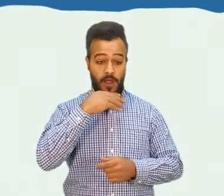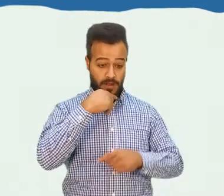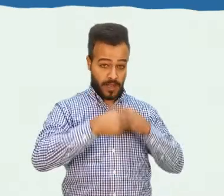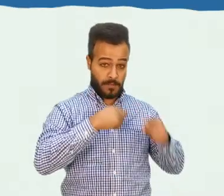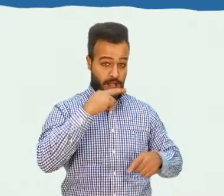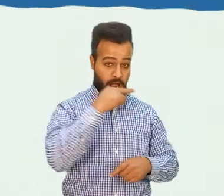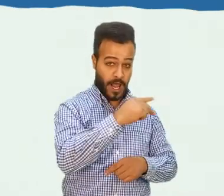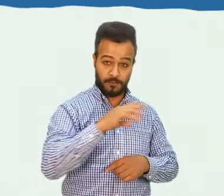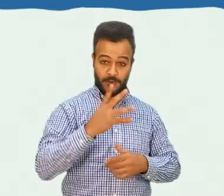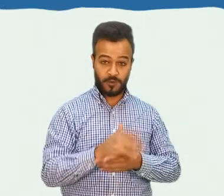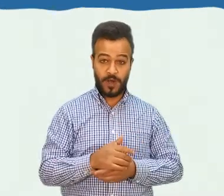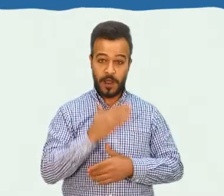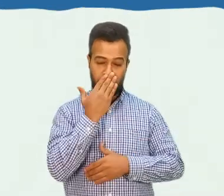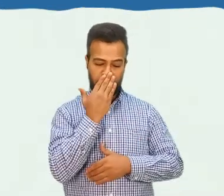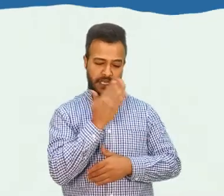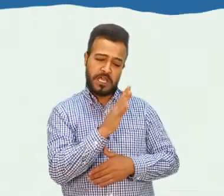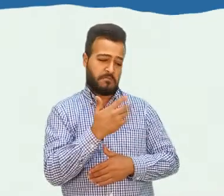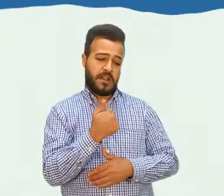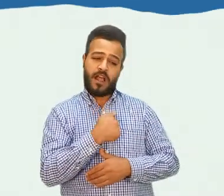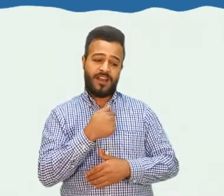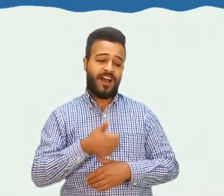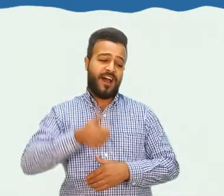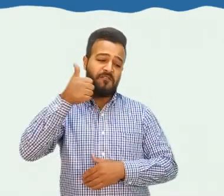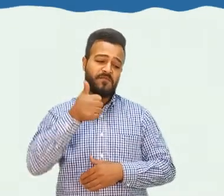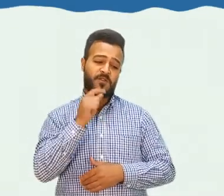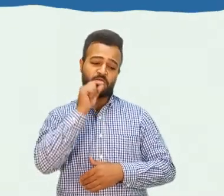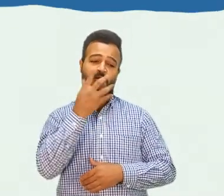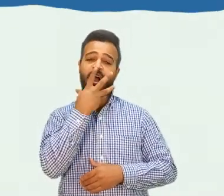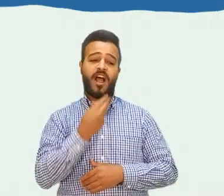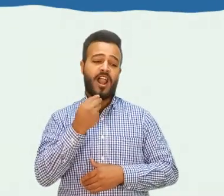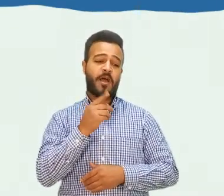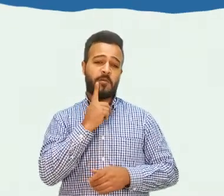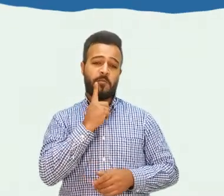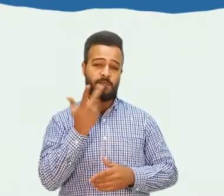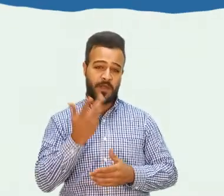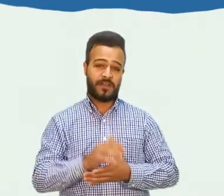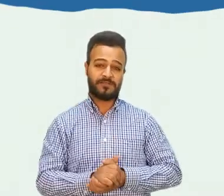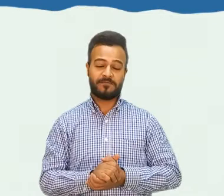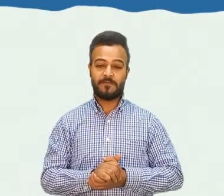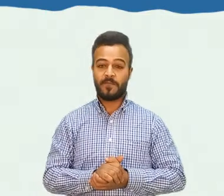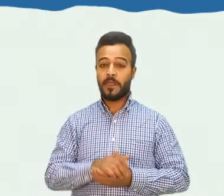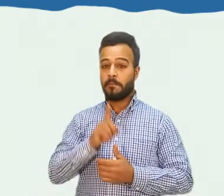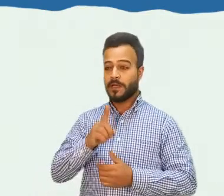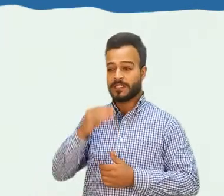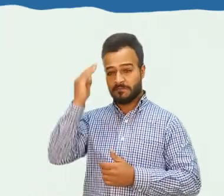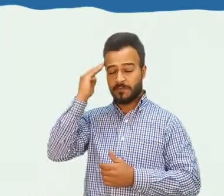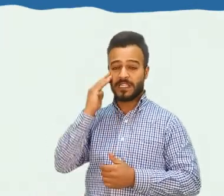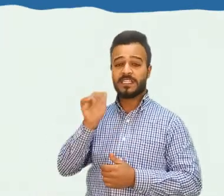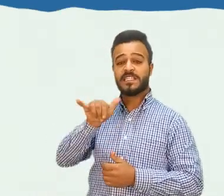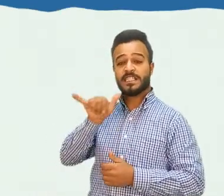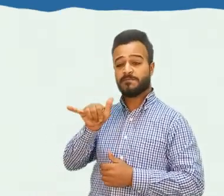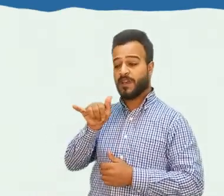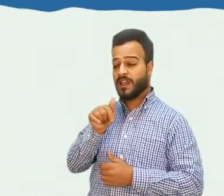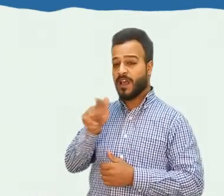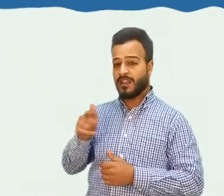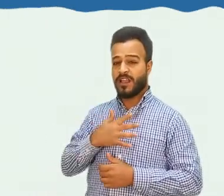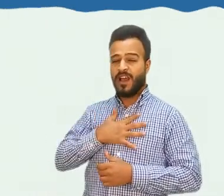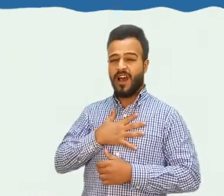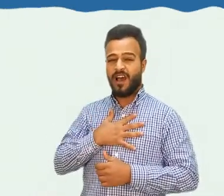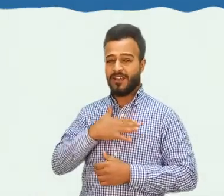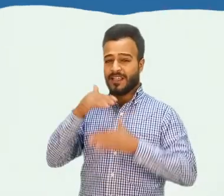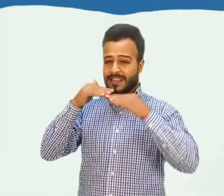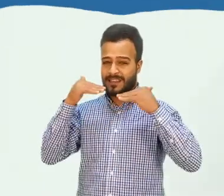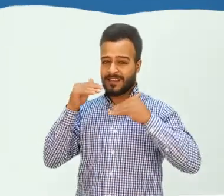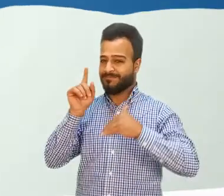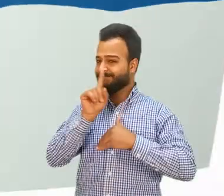مازحا: ربما يكون صوتي أجمل من صوت الماما. لكن ياسمين لم